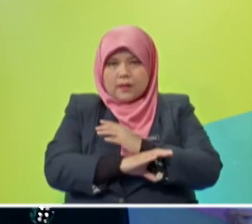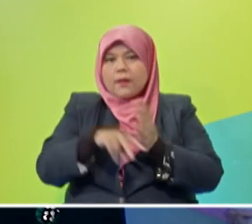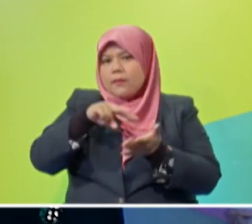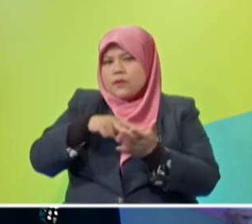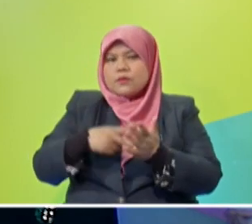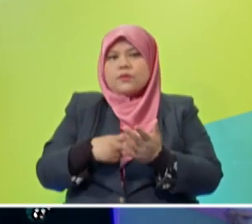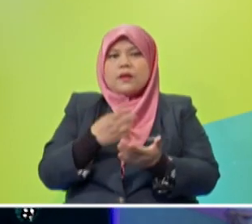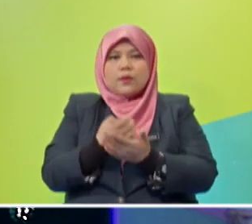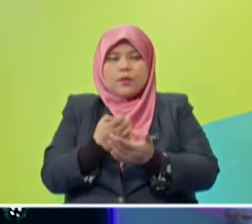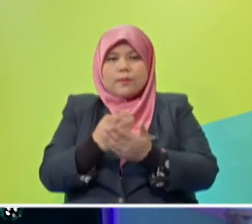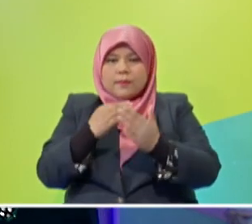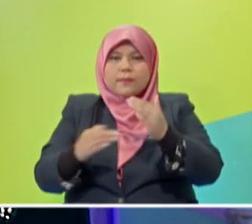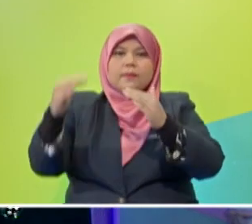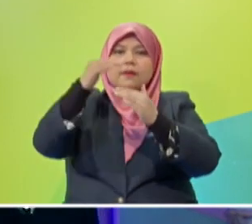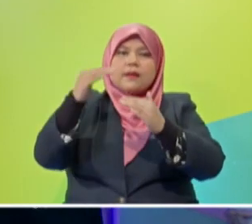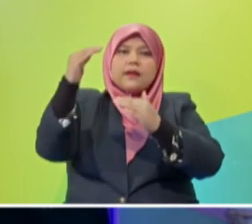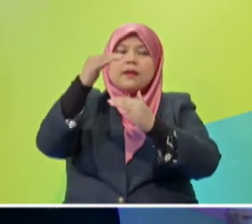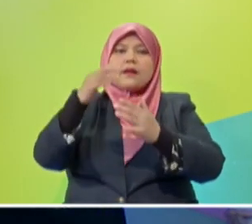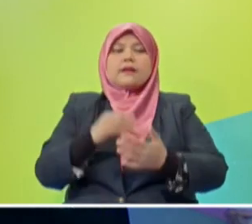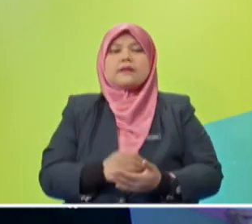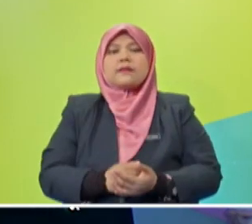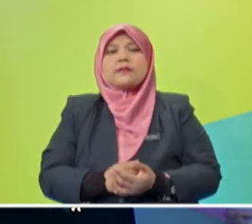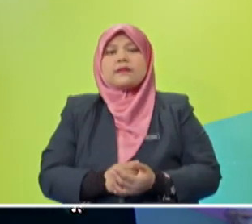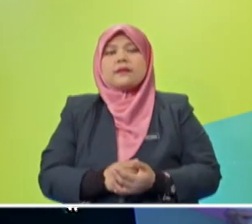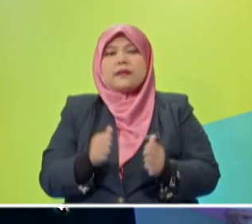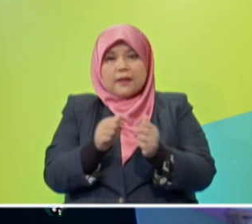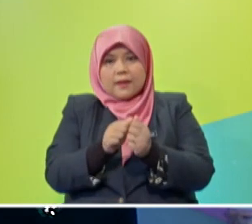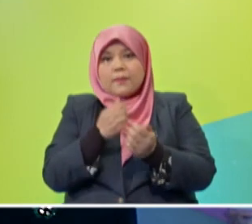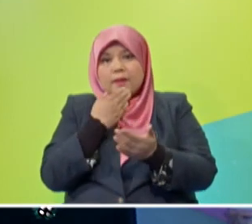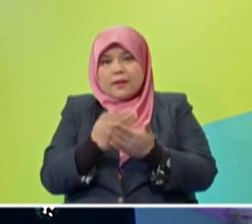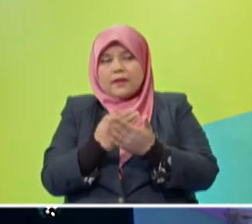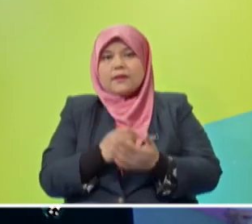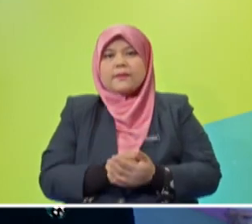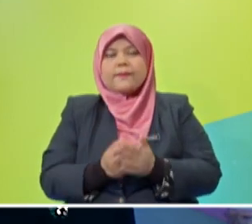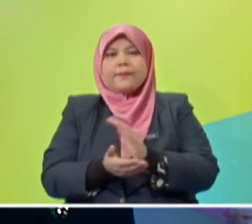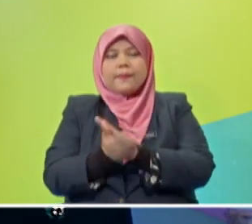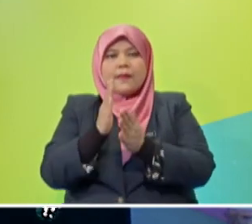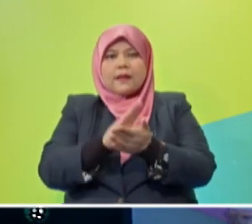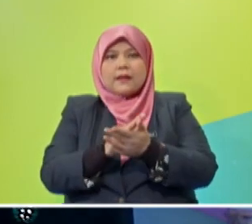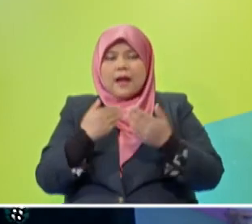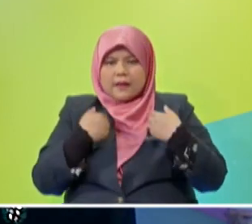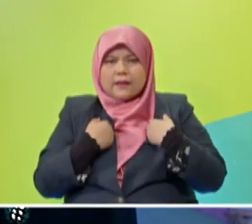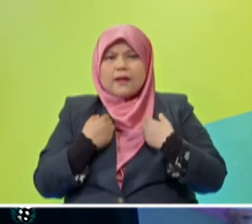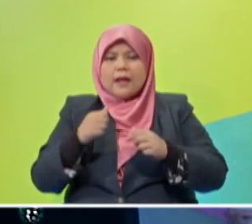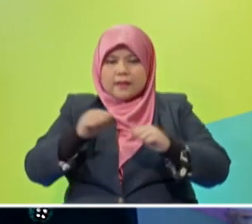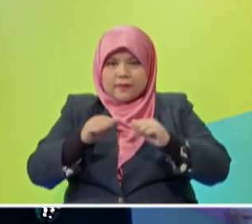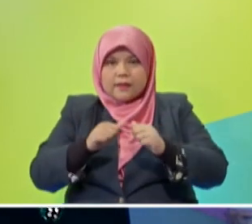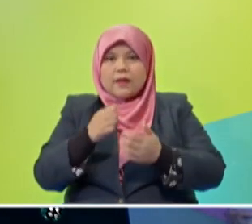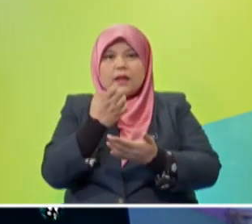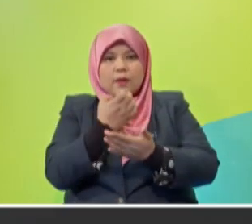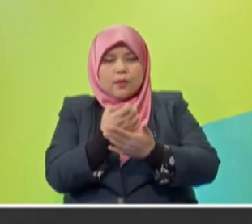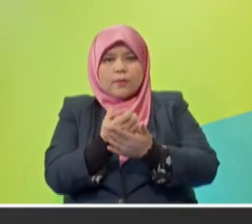negara dapat meningkat dengan jayanya. Okey. Jadi dengan adanya aktiviti ekonomi, ia dapat